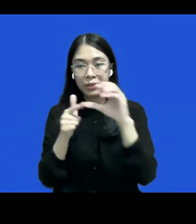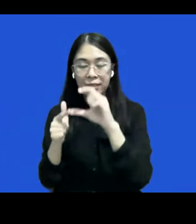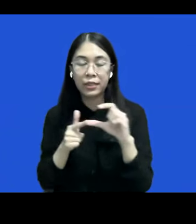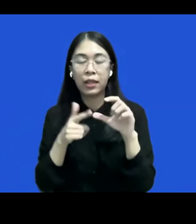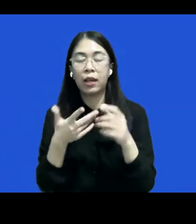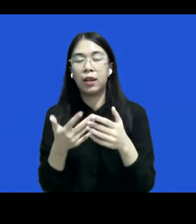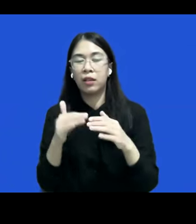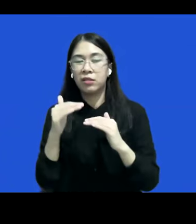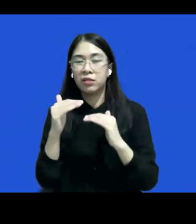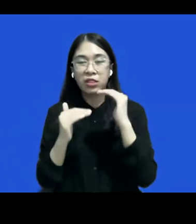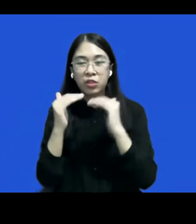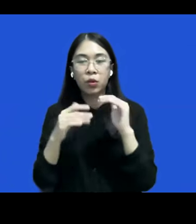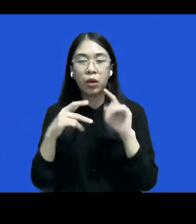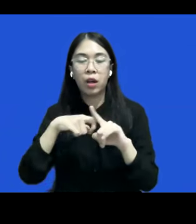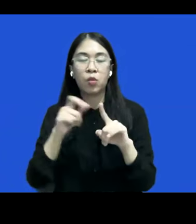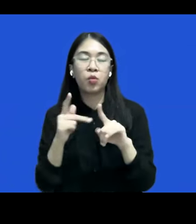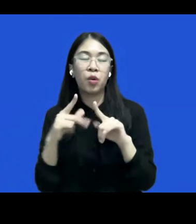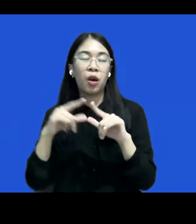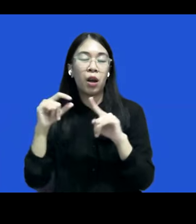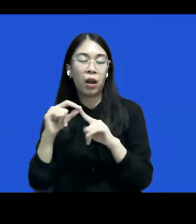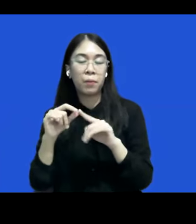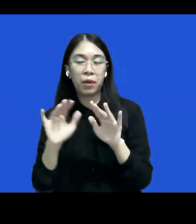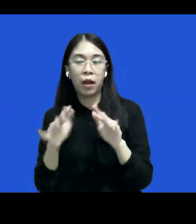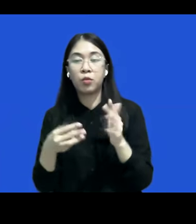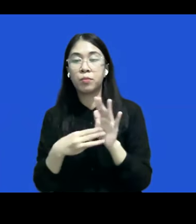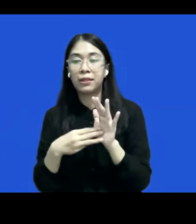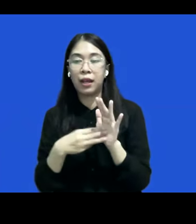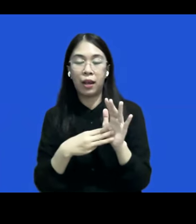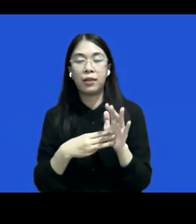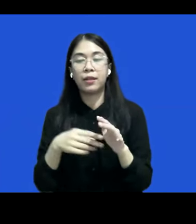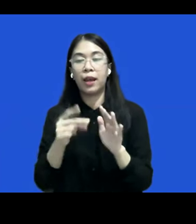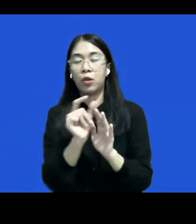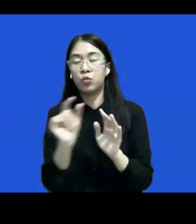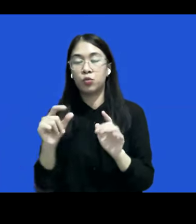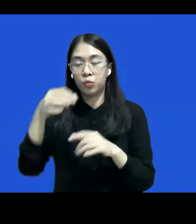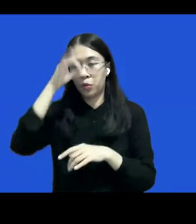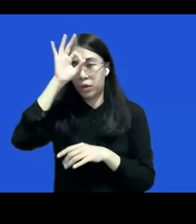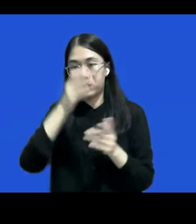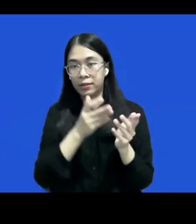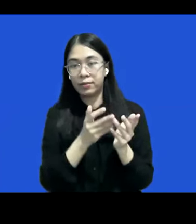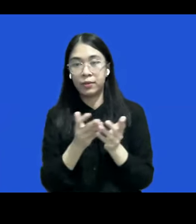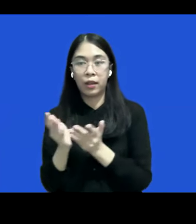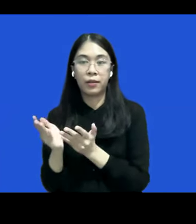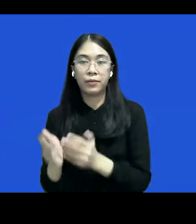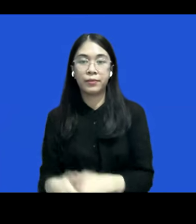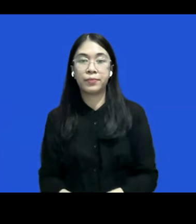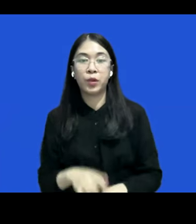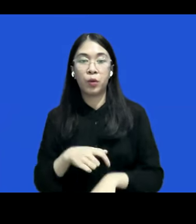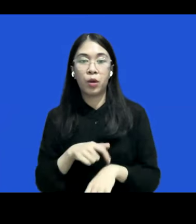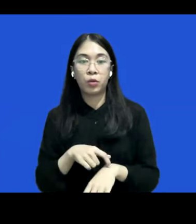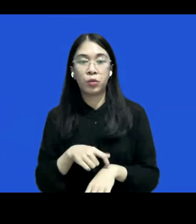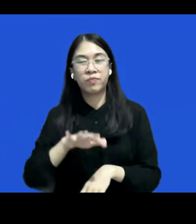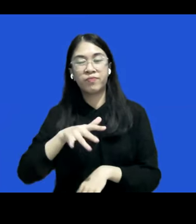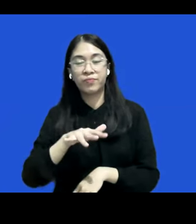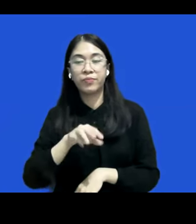tidak sesuai dengan KUHAP dan masalahnya dalam RUU Polri. Kepada Bang Arief, dipersilahkan waktu pemaparannya kurang